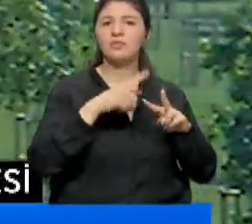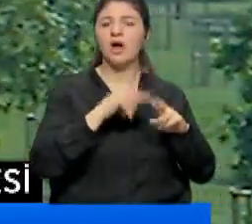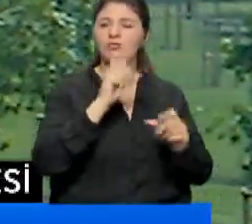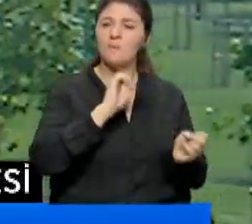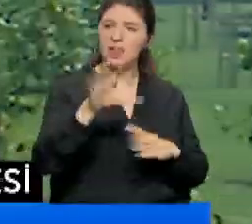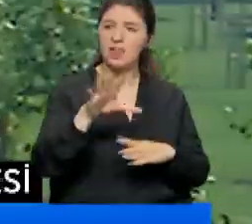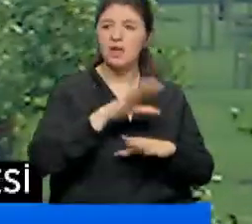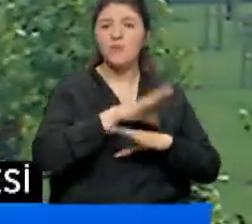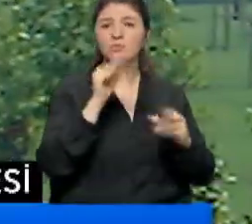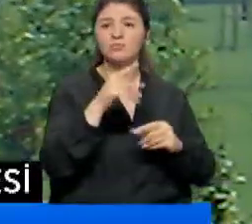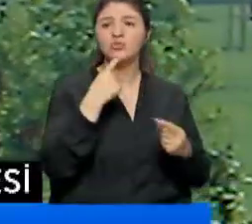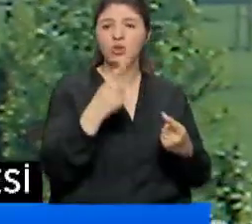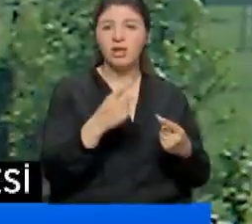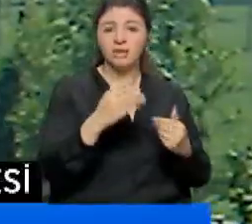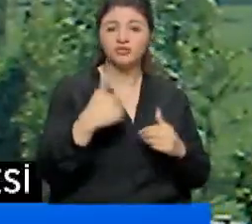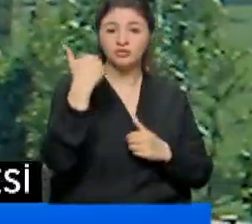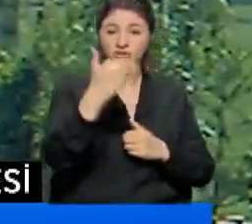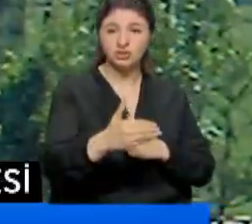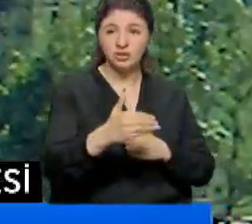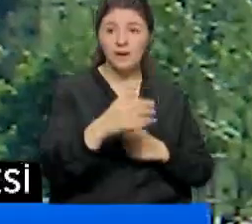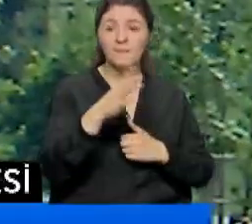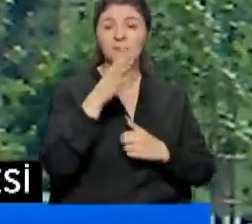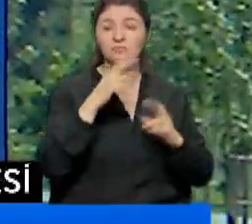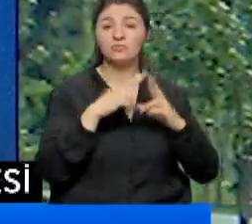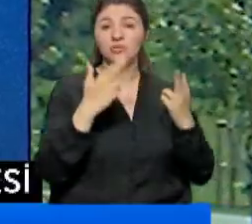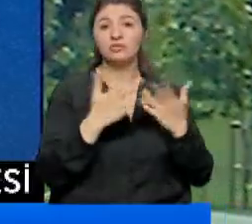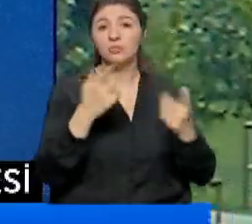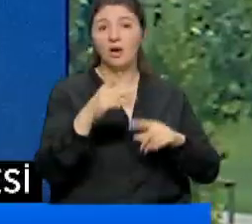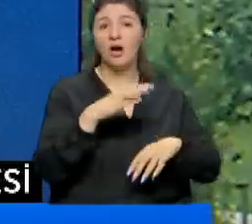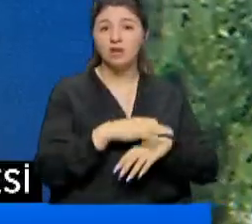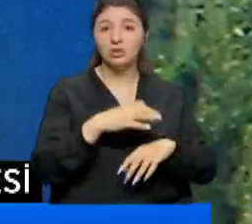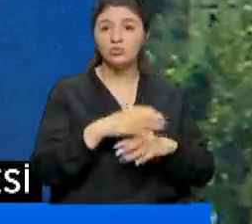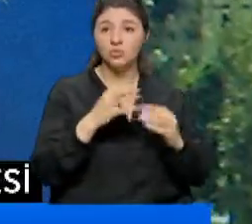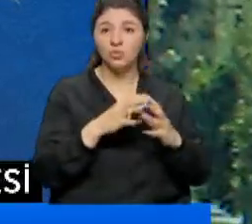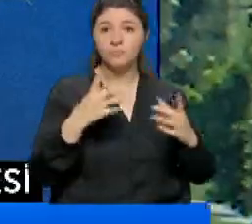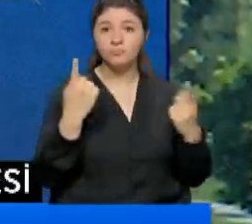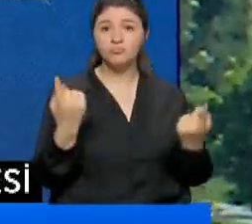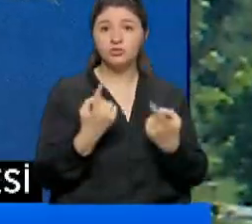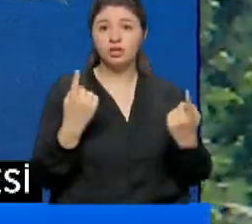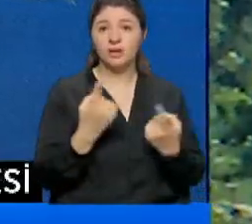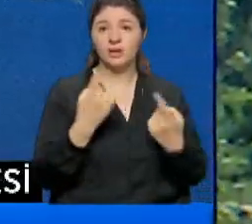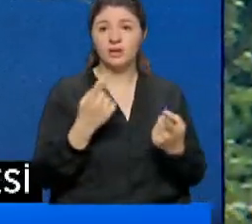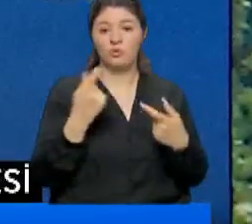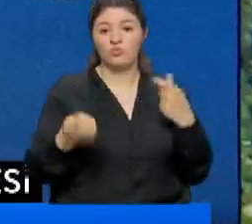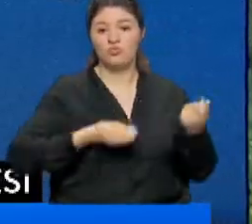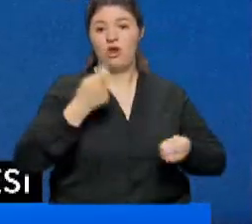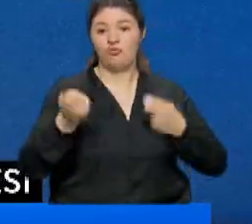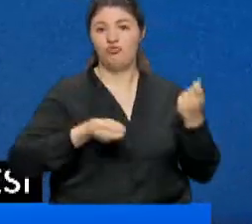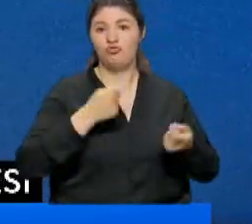hocaya gönderdim bütün bu saydıklarımın dışında bilim Dünyası Tabi bu hastalıkla çok yoğun bir şekilde